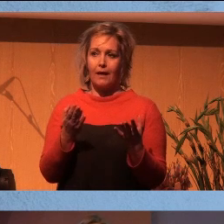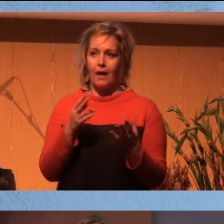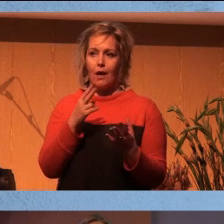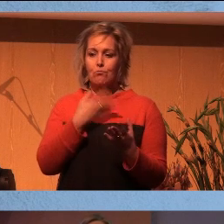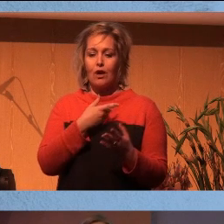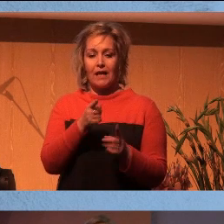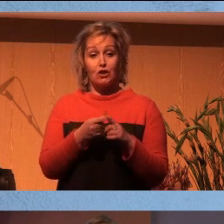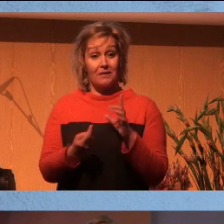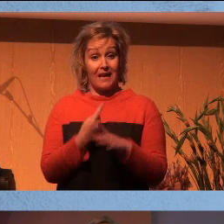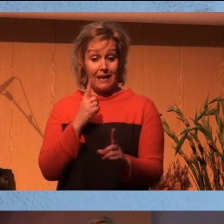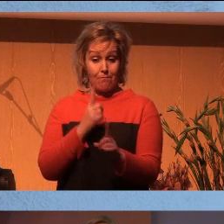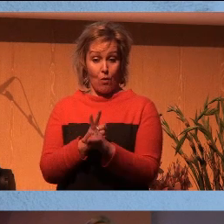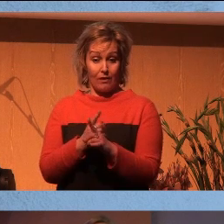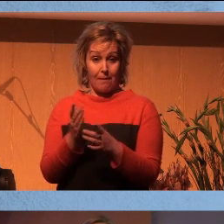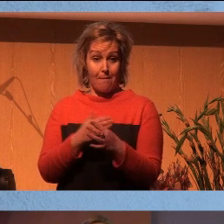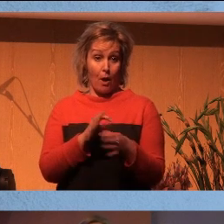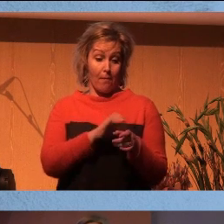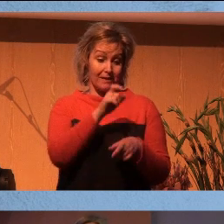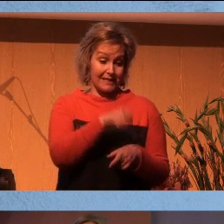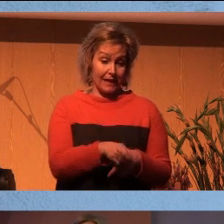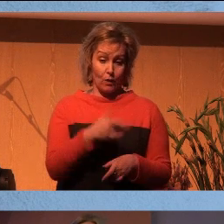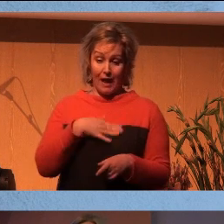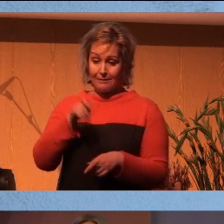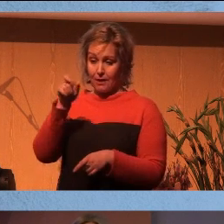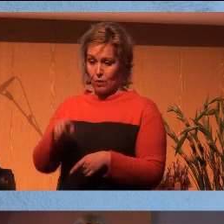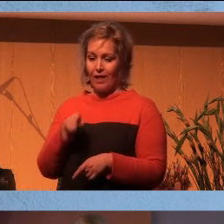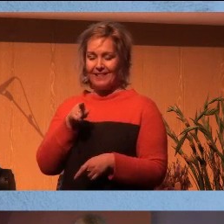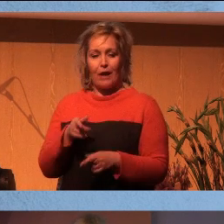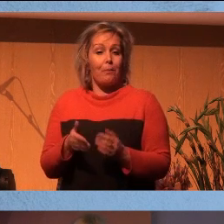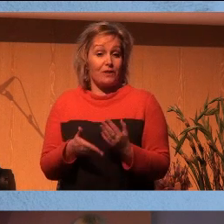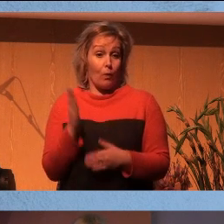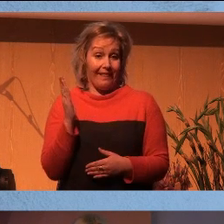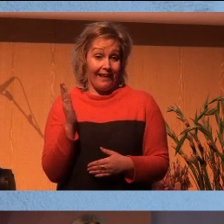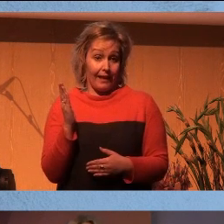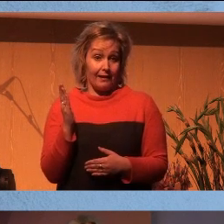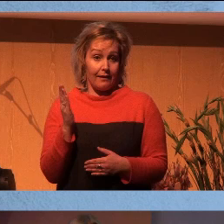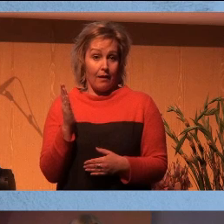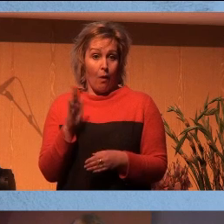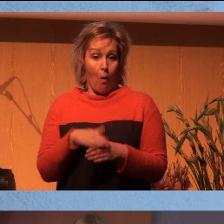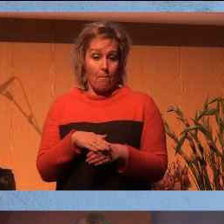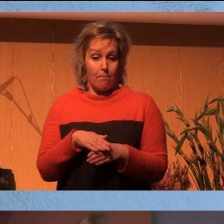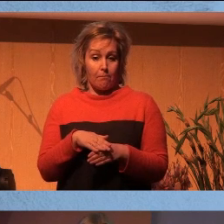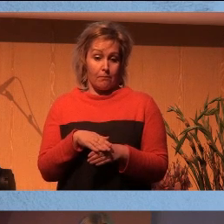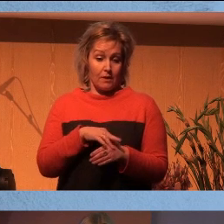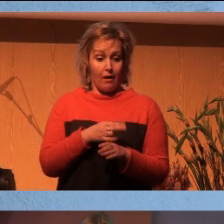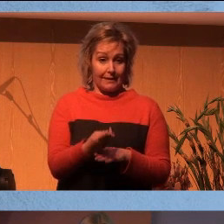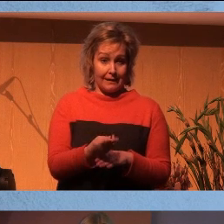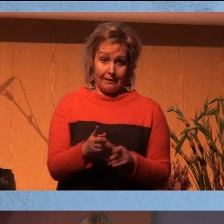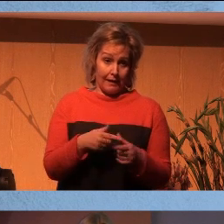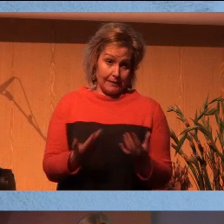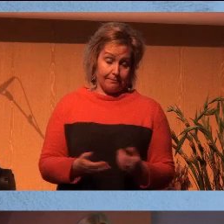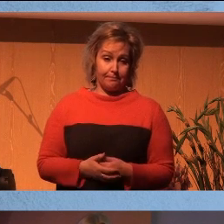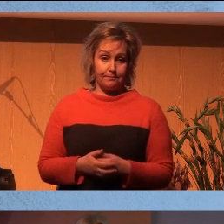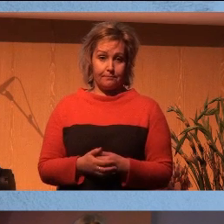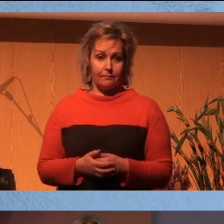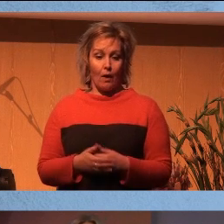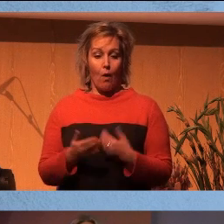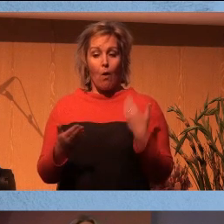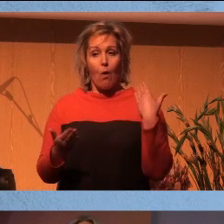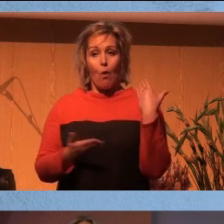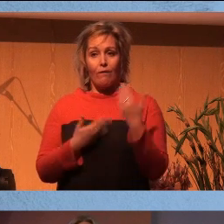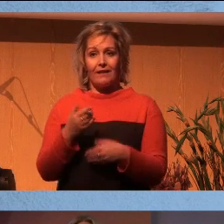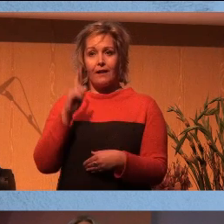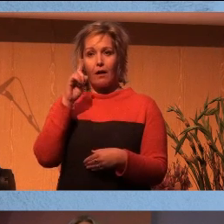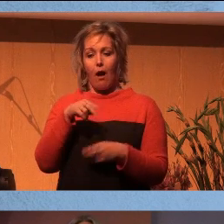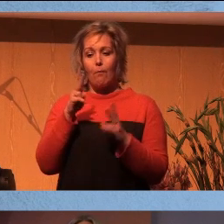Mye av det som skjer i møte mellom pasient og helsepersonell er jo beslutninger om behandling, for eksempel. Videre så